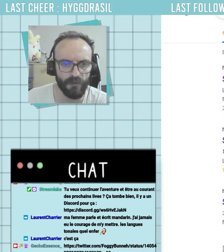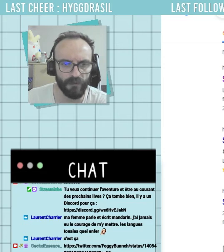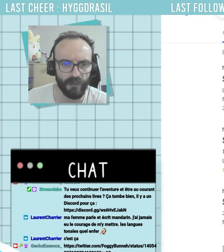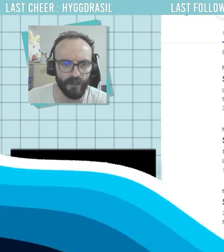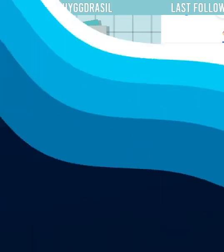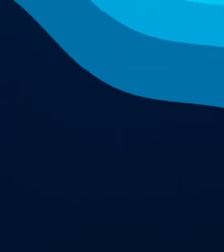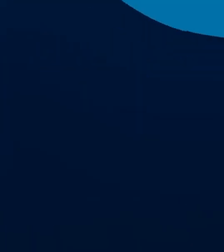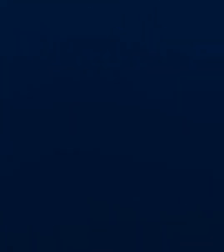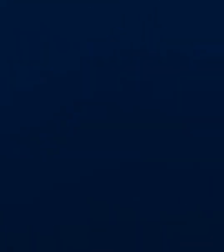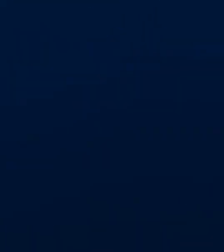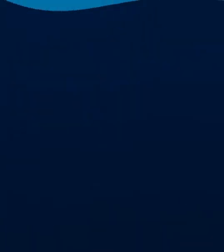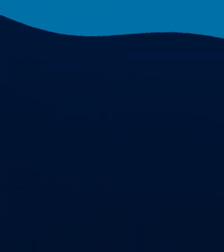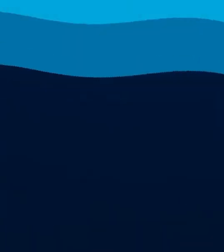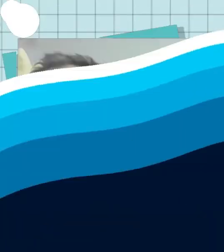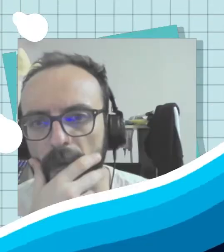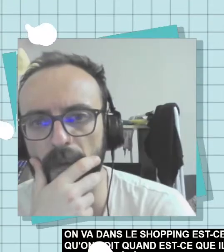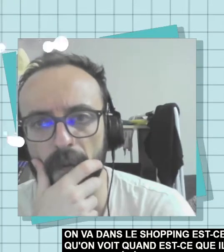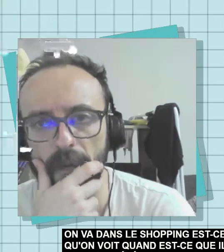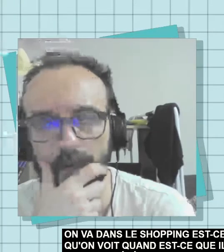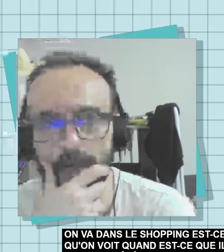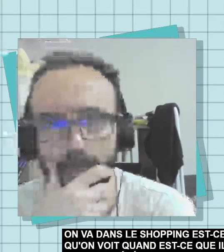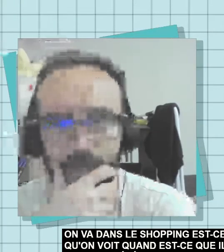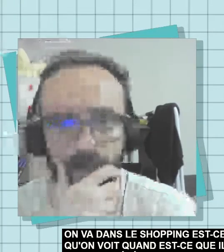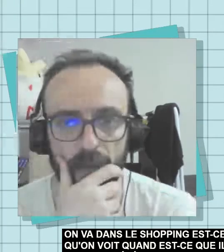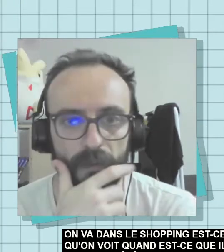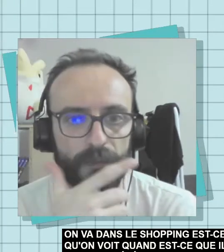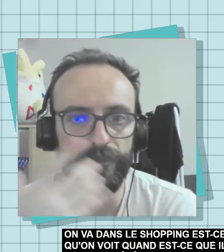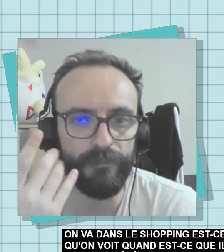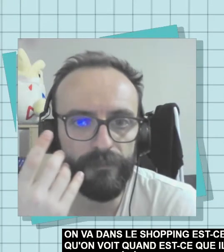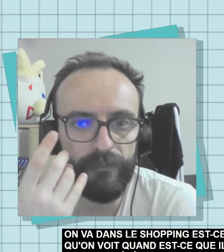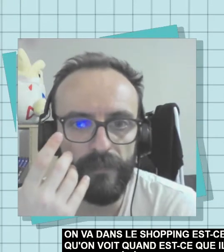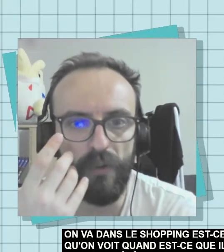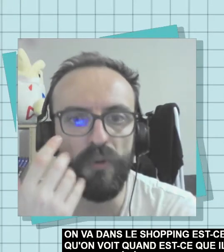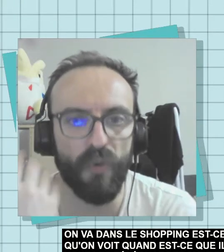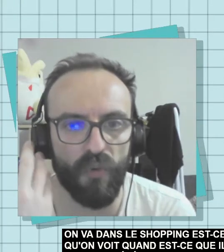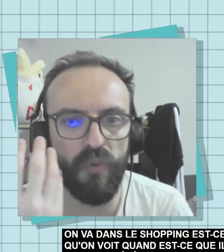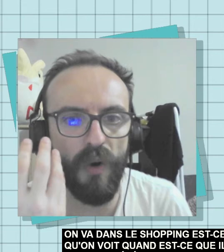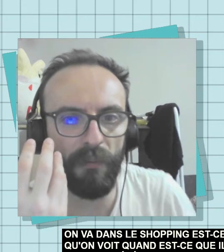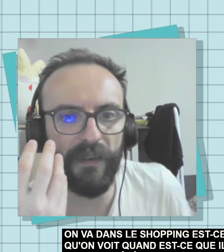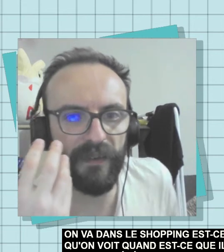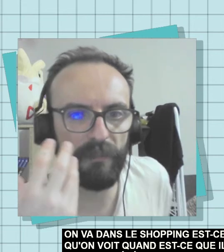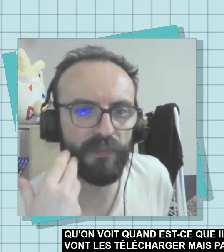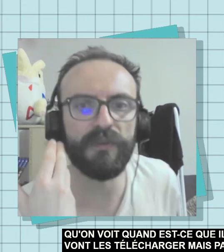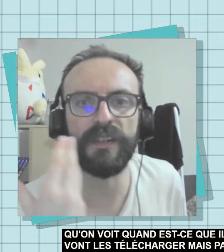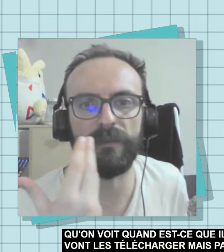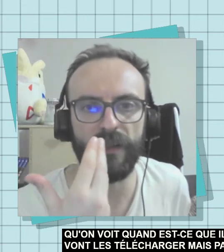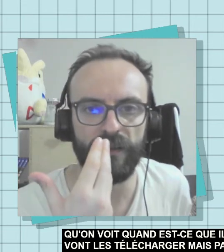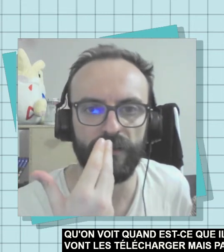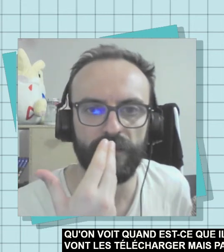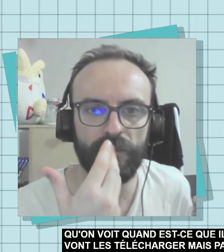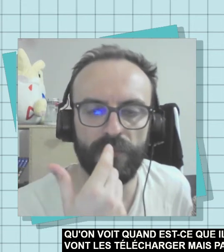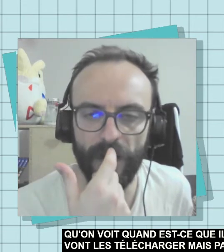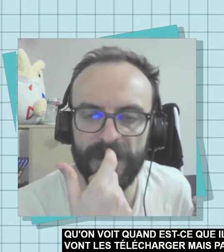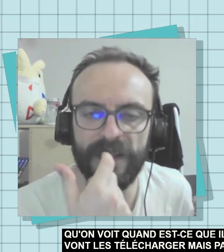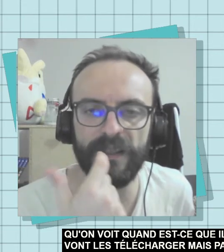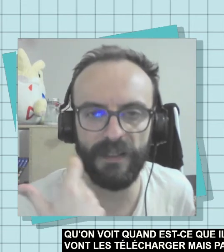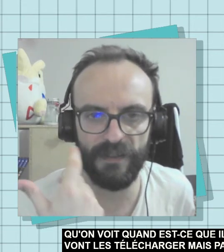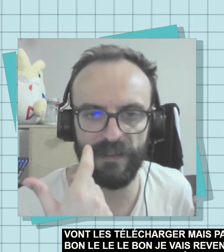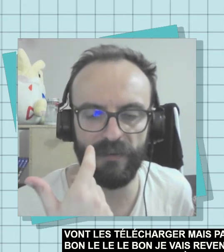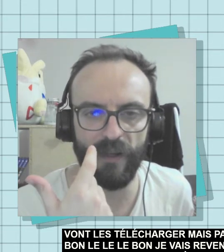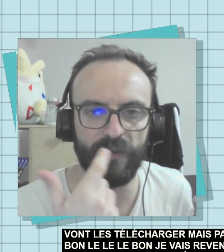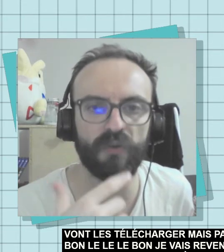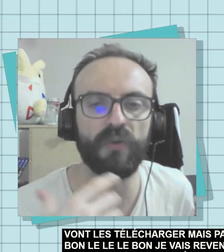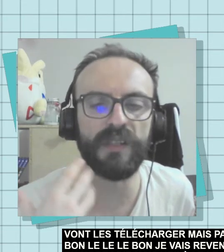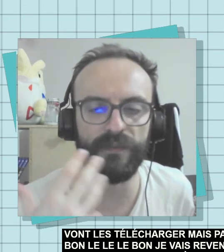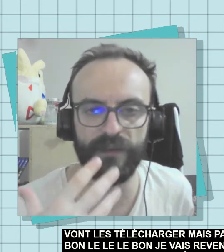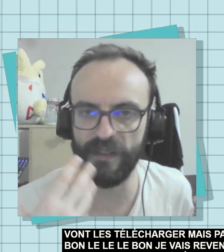Bon, je vais revenir en mode live, mais voilà. Le coût en fait était plus élevé pour accéder à ces